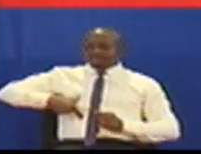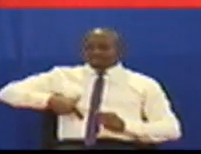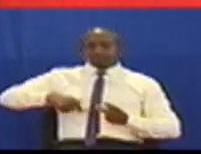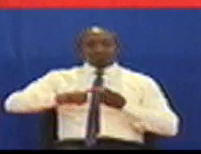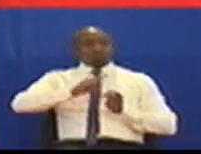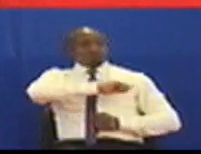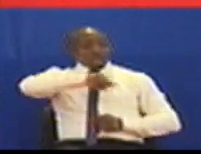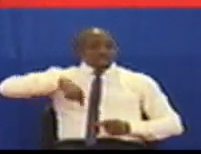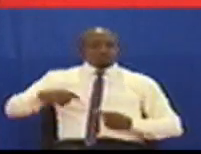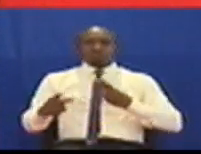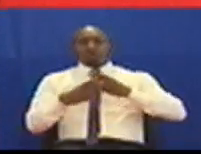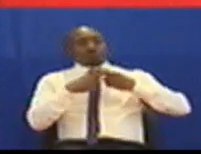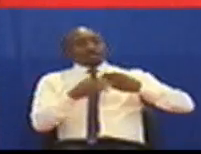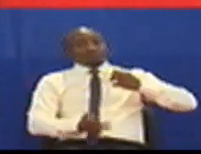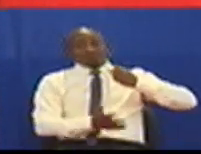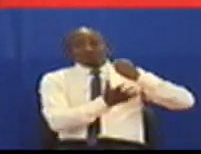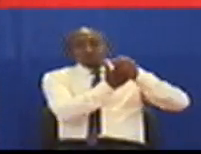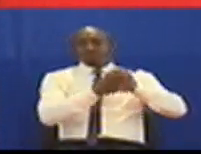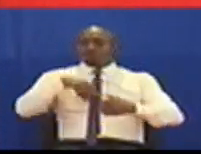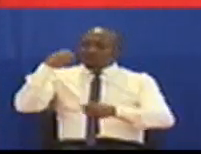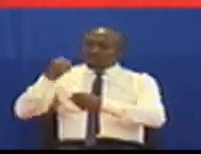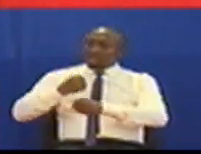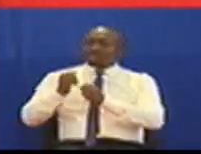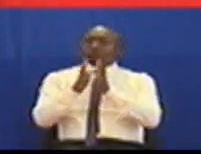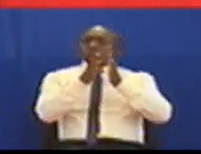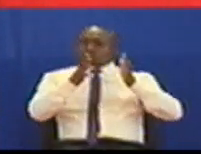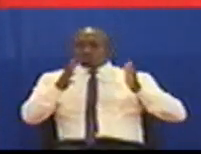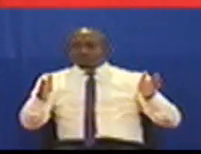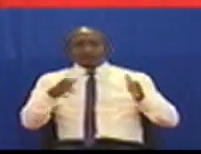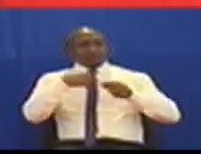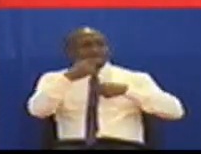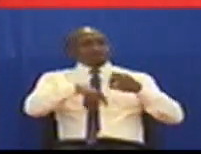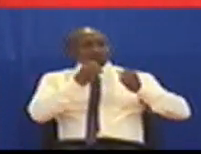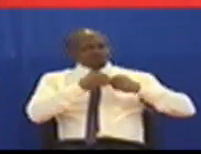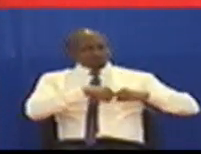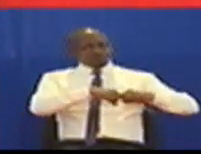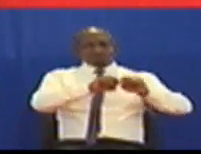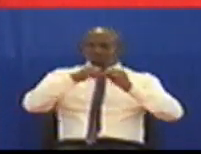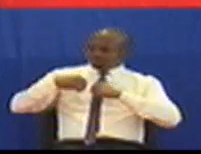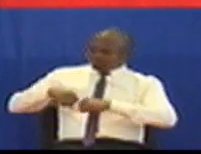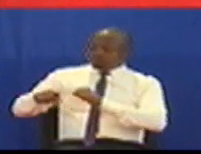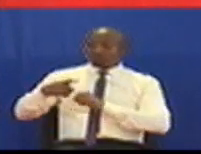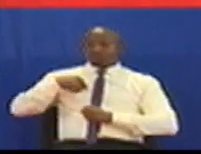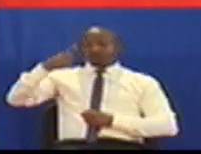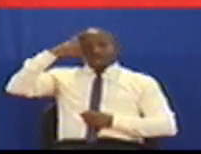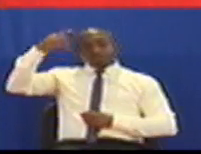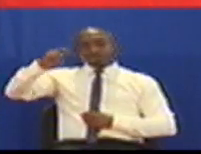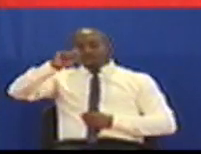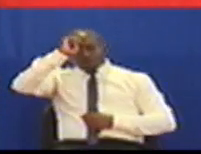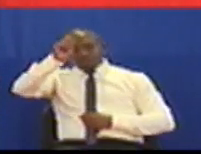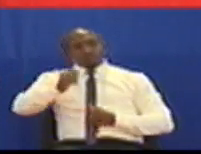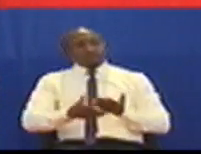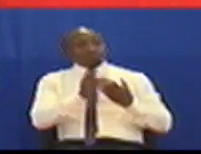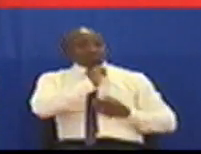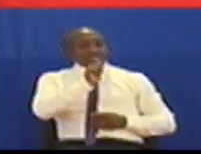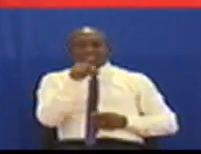wetu Dr. John Pombe Magufuli kwa kazi kubwa anayoifanya. Na mimi mheshimiwa naibu spika, hii sio mara ya